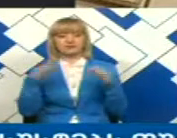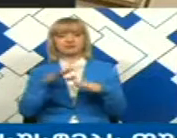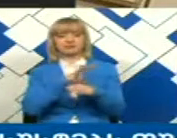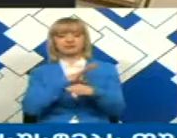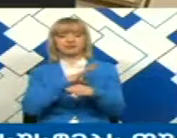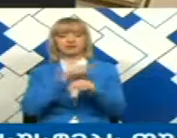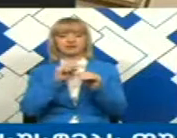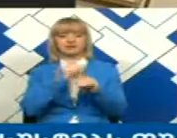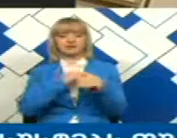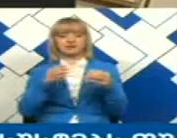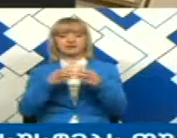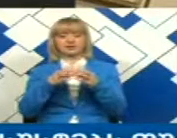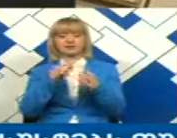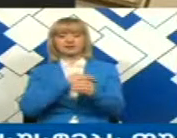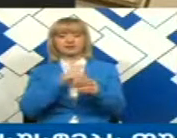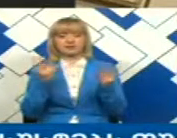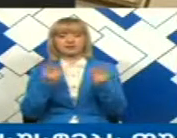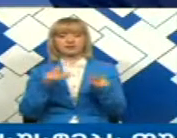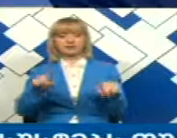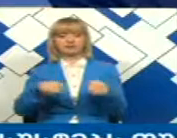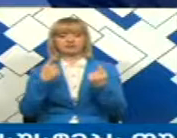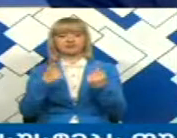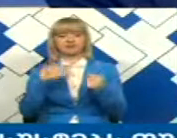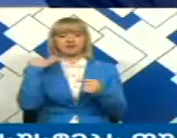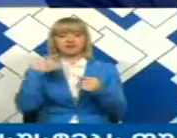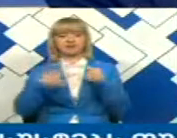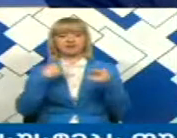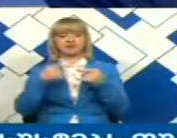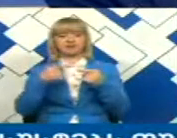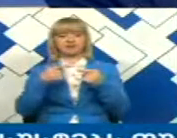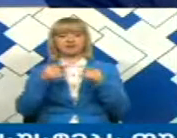matchoris sakomiteto mushaoba unda mimdinareobdes. Aqaris televiziis gadatsema tavisupol